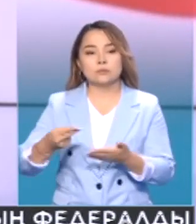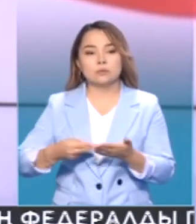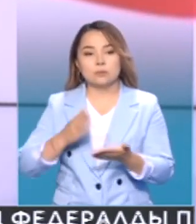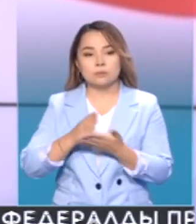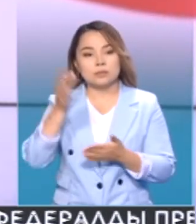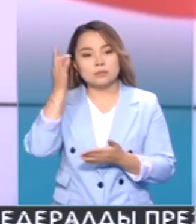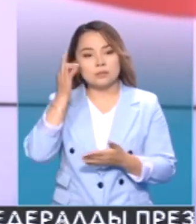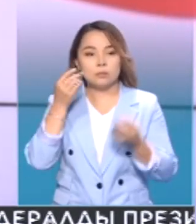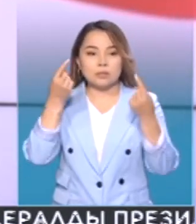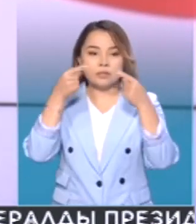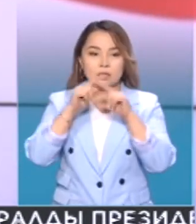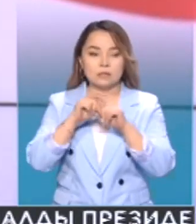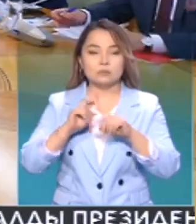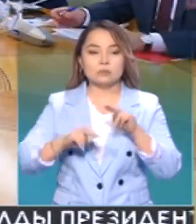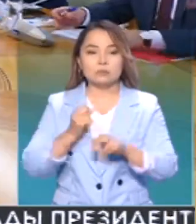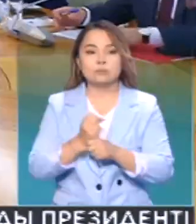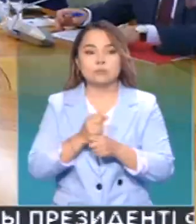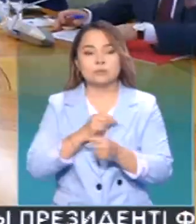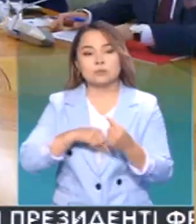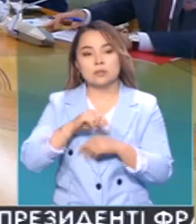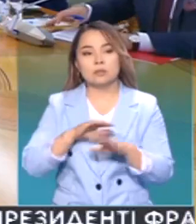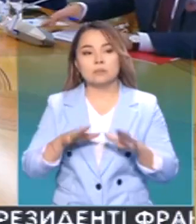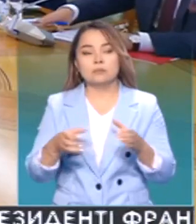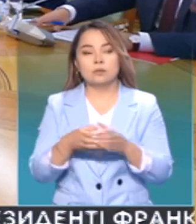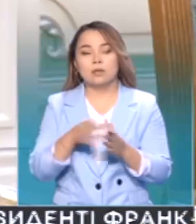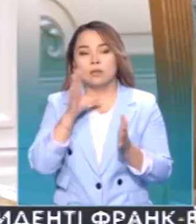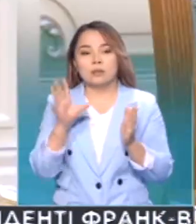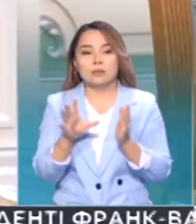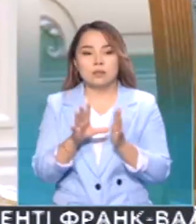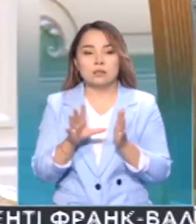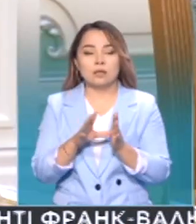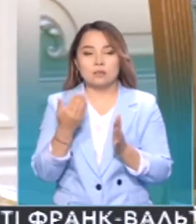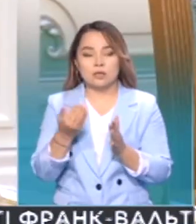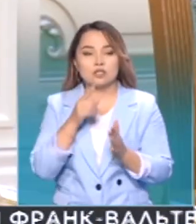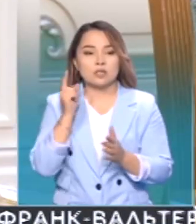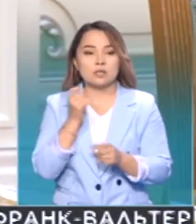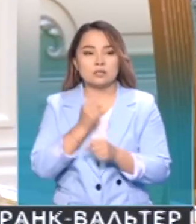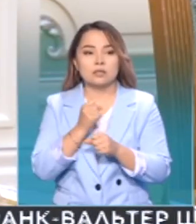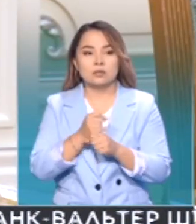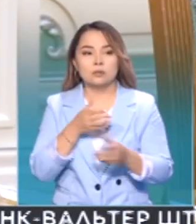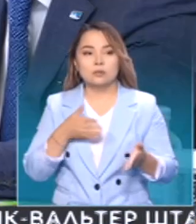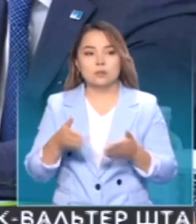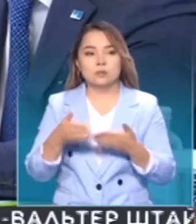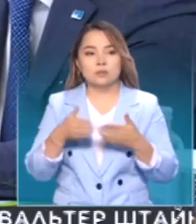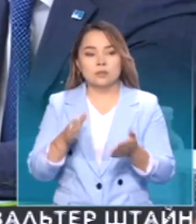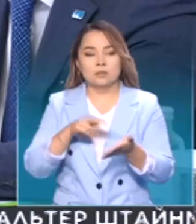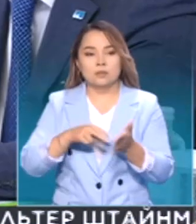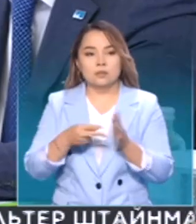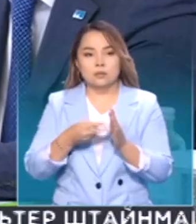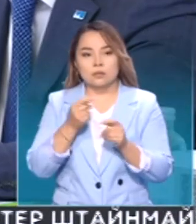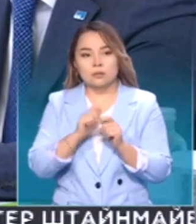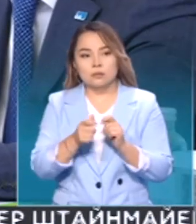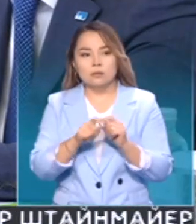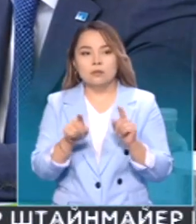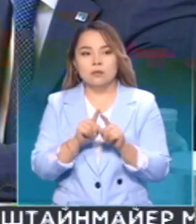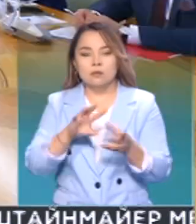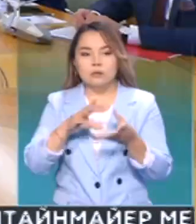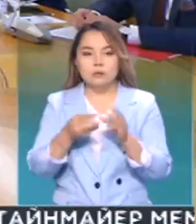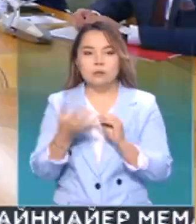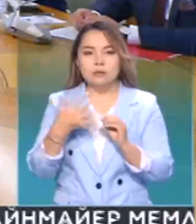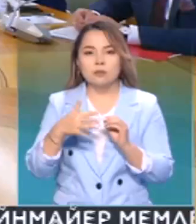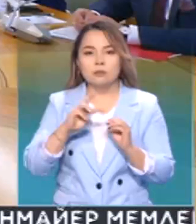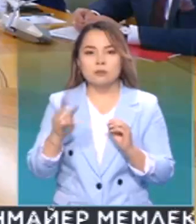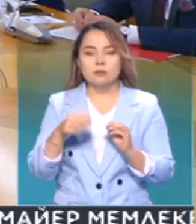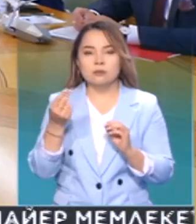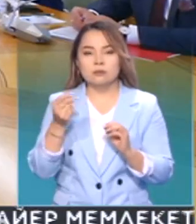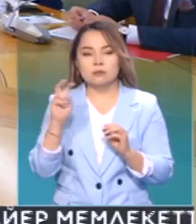Неміс технологиясымен бой көтеретін кәсіпорын жасыл энергетиканы дамытуға жол ашпақ. Ал жобаға салынатын инвестиция көлемі 50 миллиард